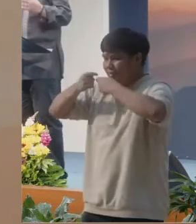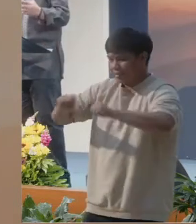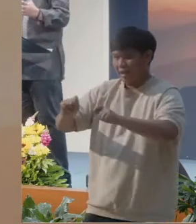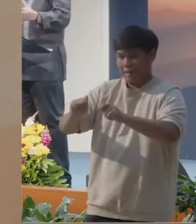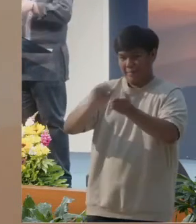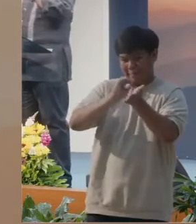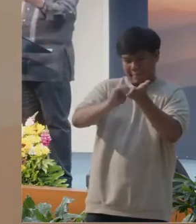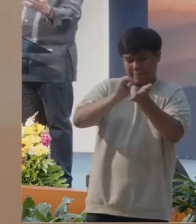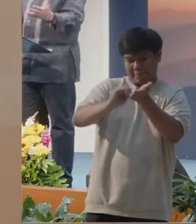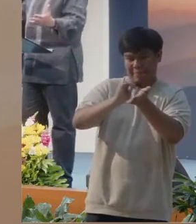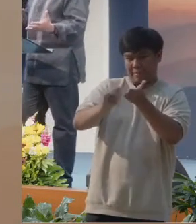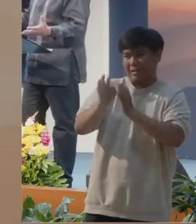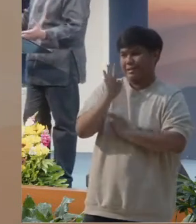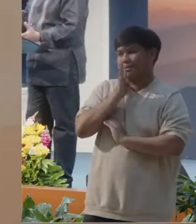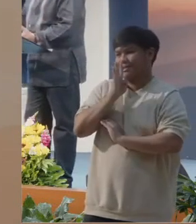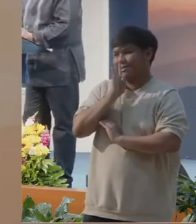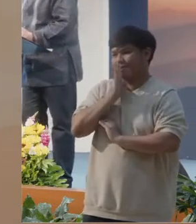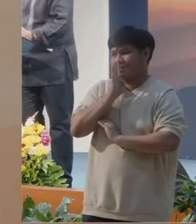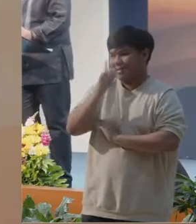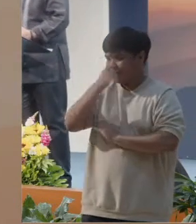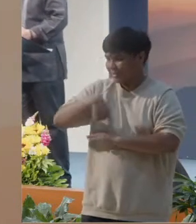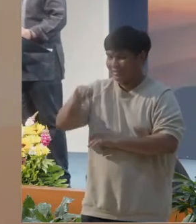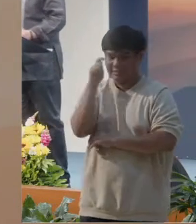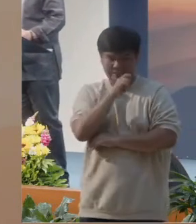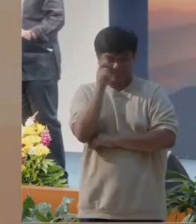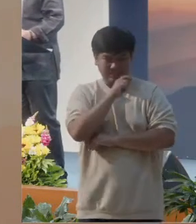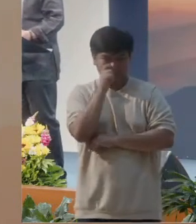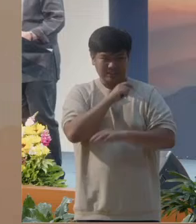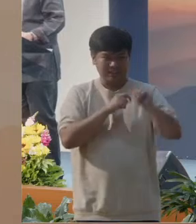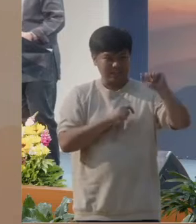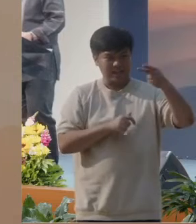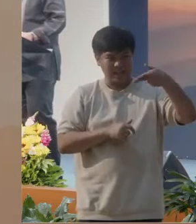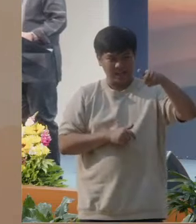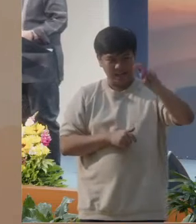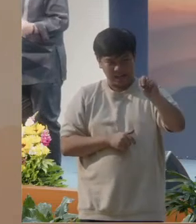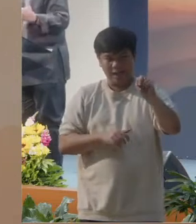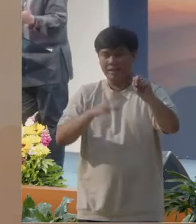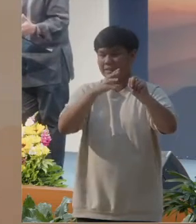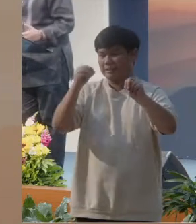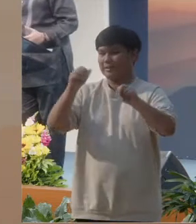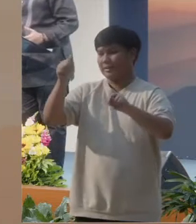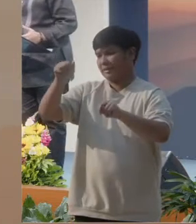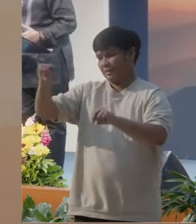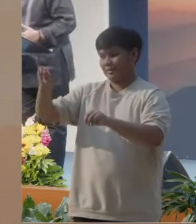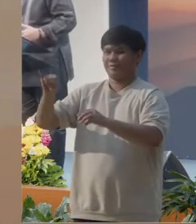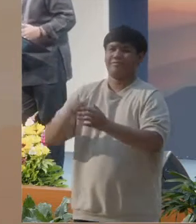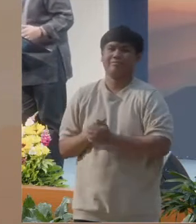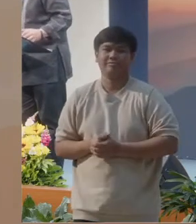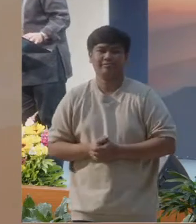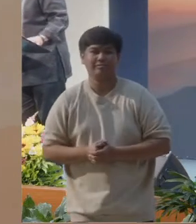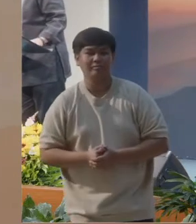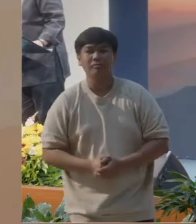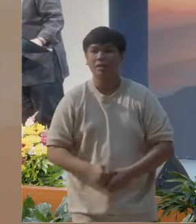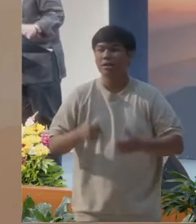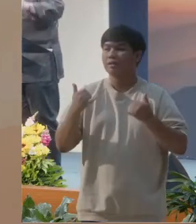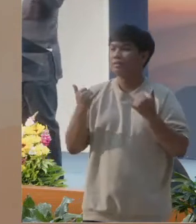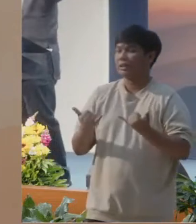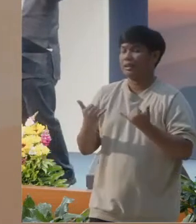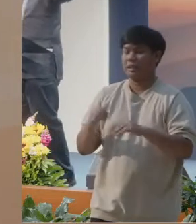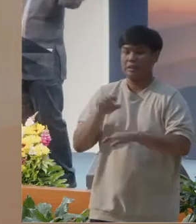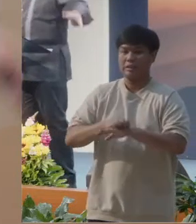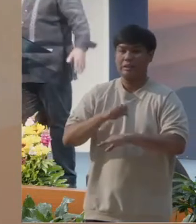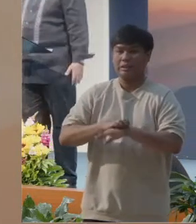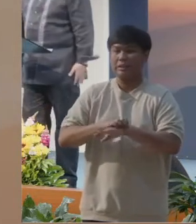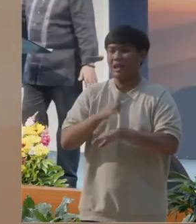yung akan, Tagalog naman tayo ngayon, at yung ai. Yung po ang mga tamang pagbigkas. Sa English po